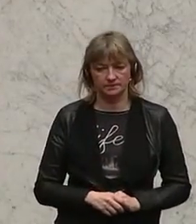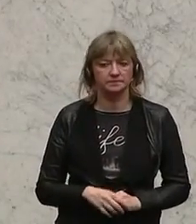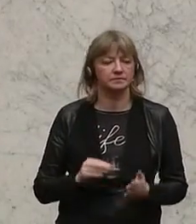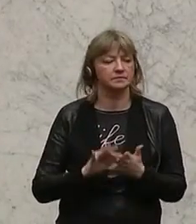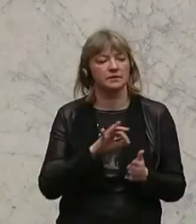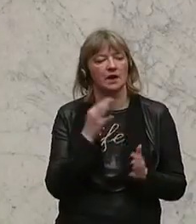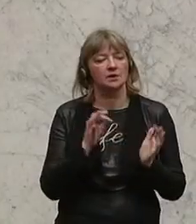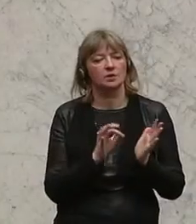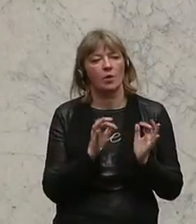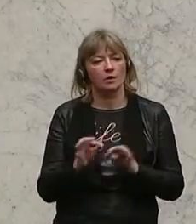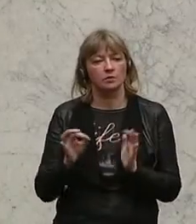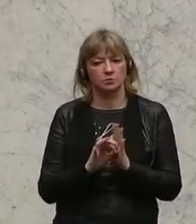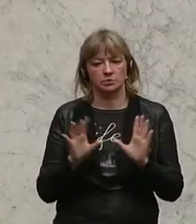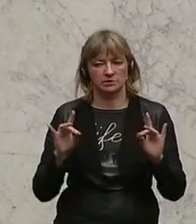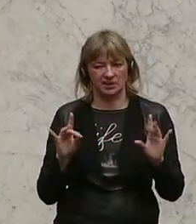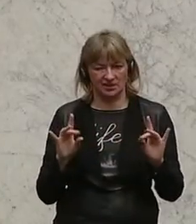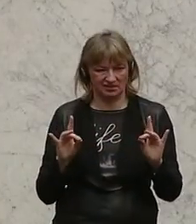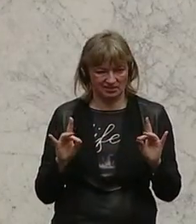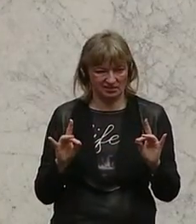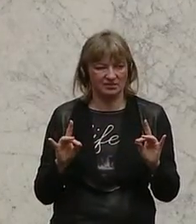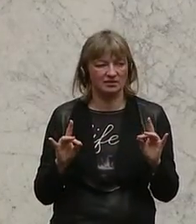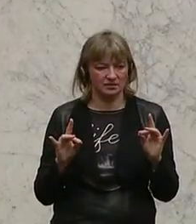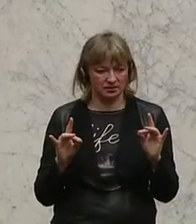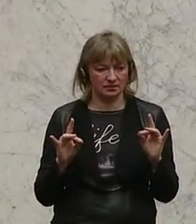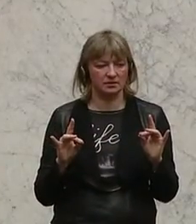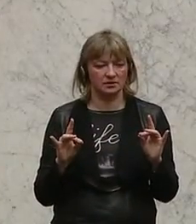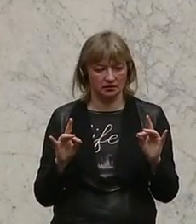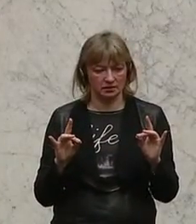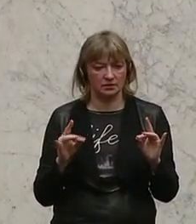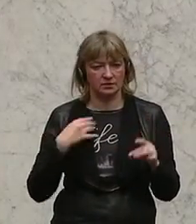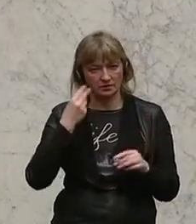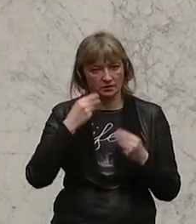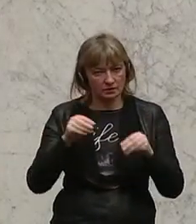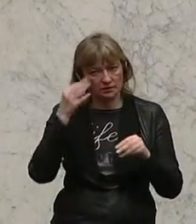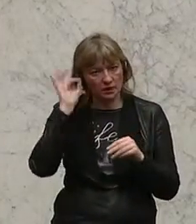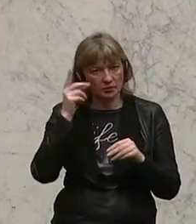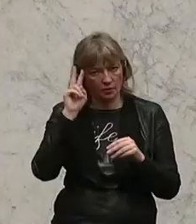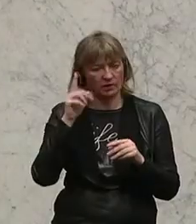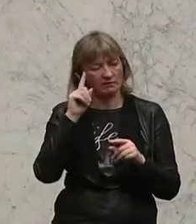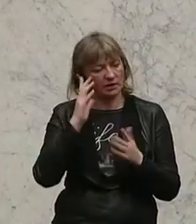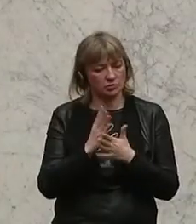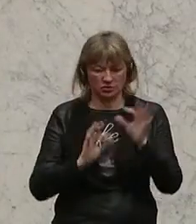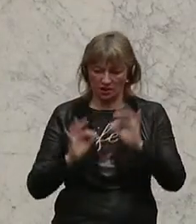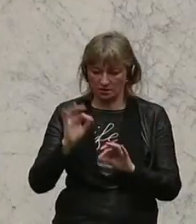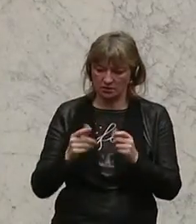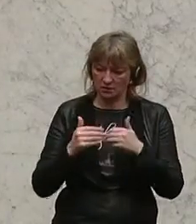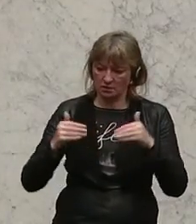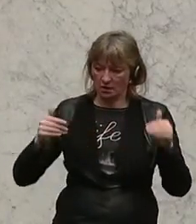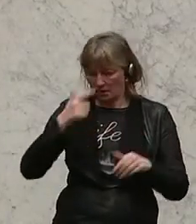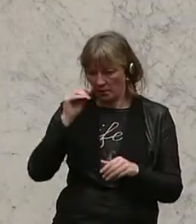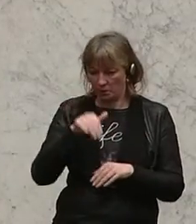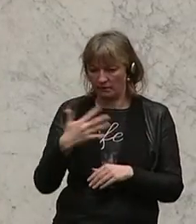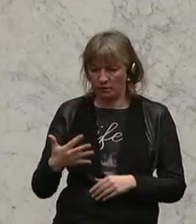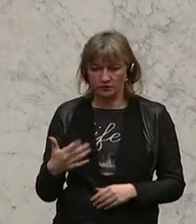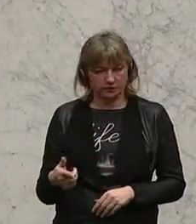Zum Tagesordnungspunkt 10, meine sehr geehrten Damen und Herren, wir wissen von den Statistiken, immer mehr Menschen über